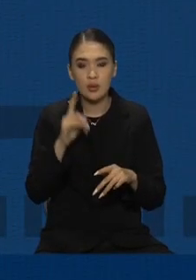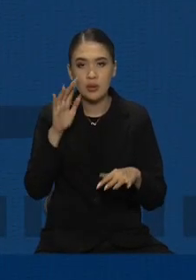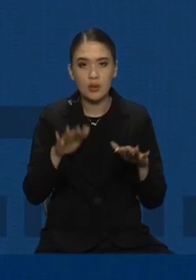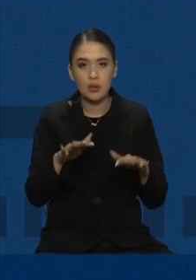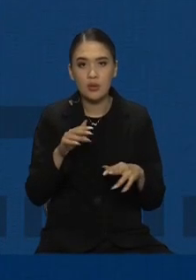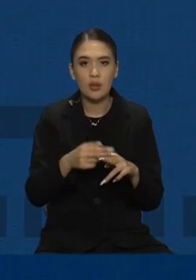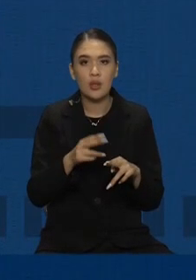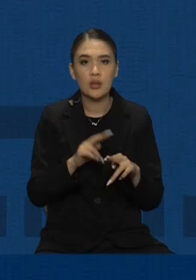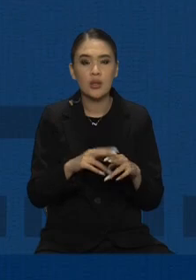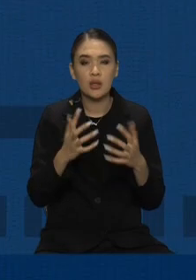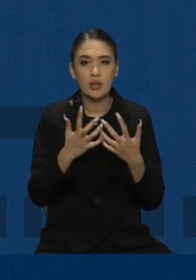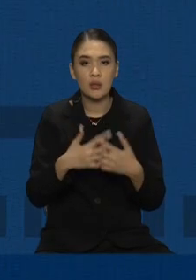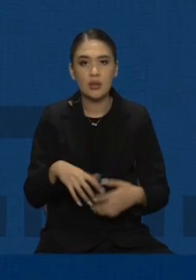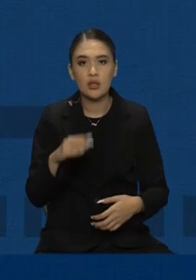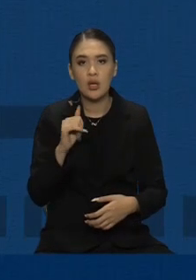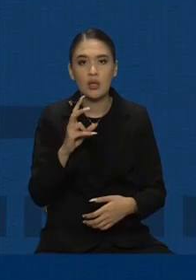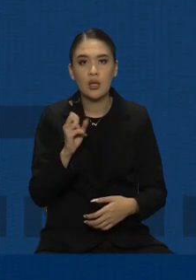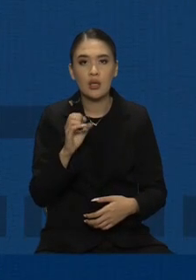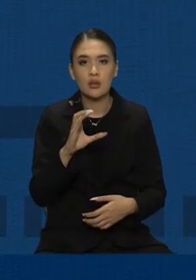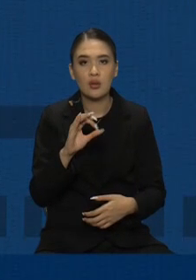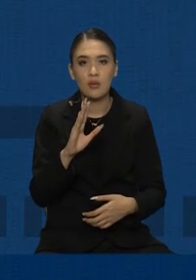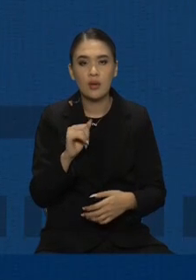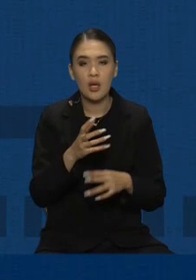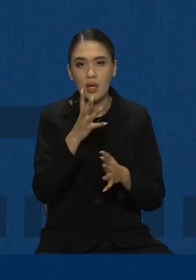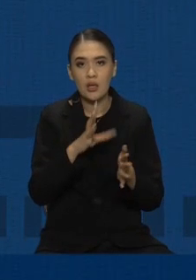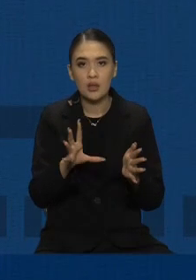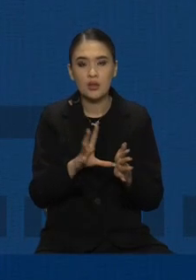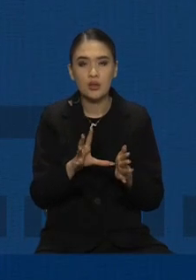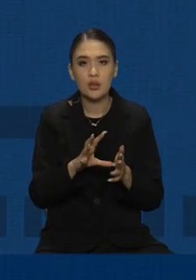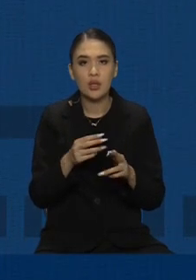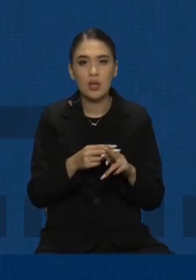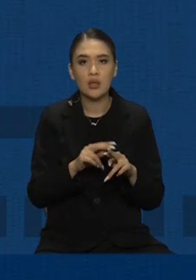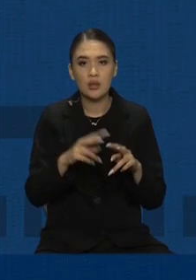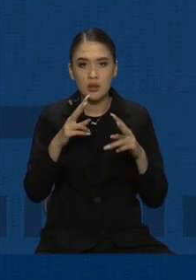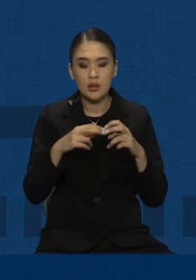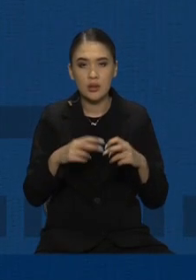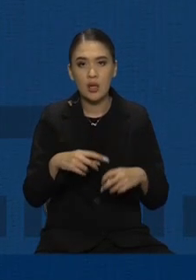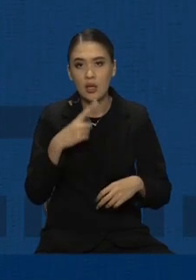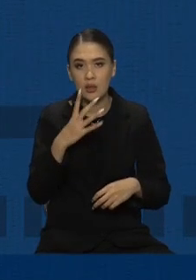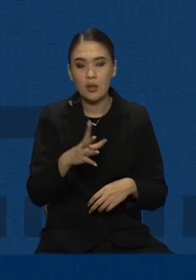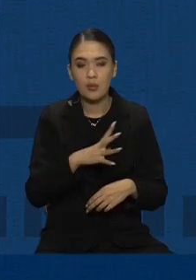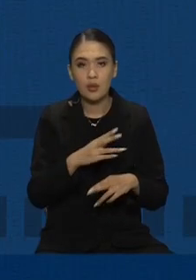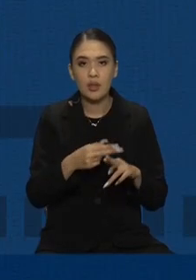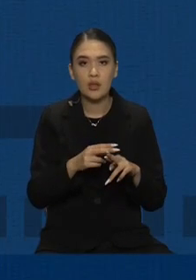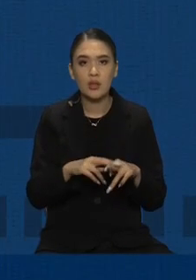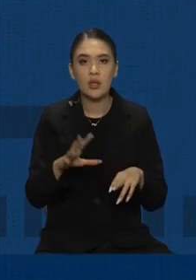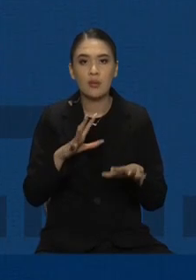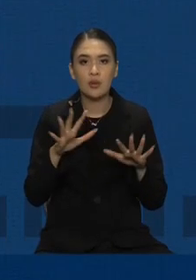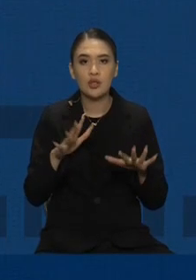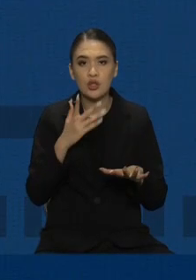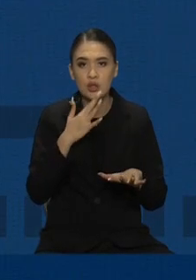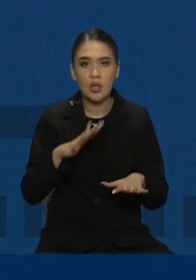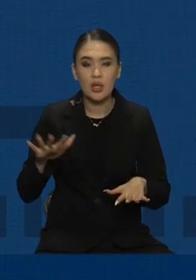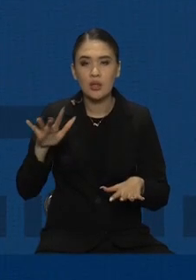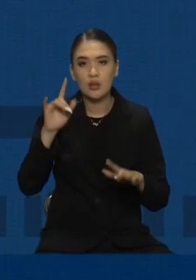деп есеп берді. Әсел Жанасова электронды коммерция нарығы зерттеліп жатқандығын жеткізді. Яғни отандық және шетелдік